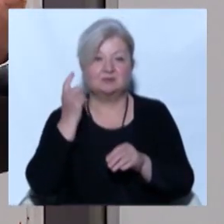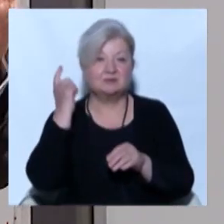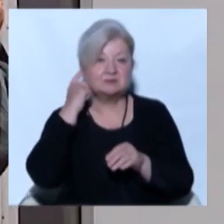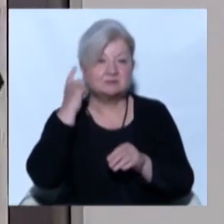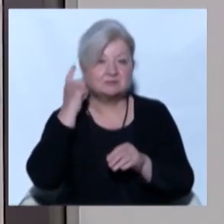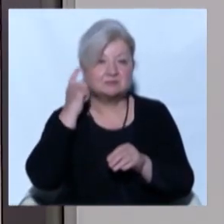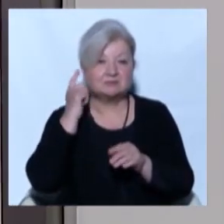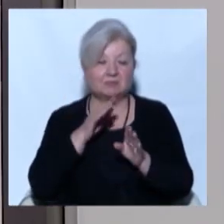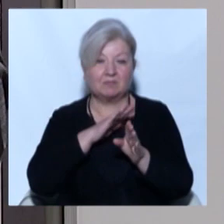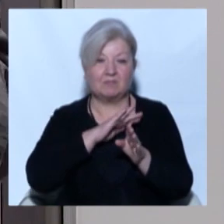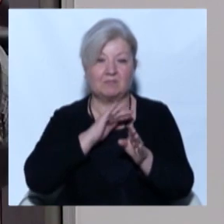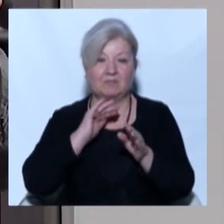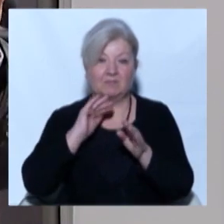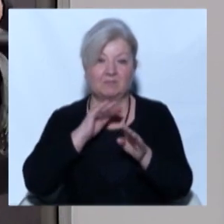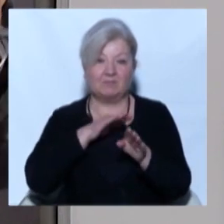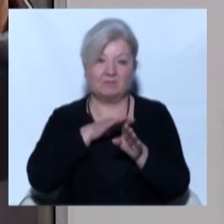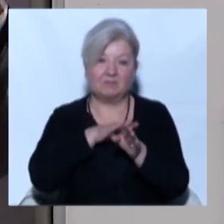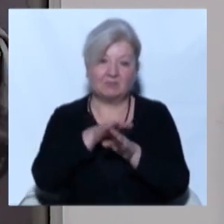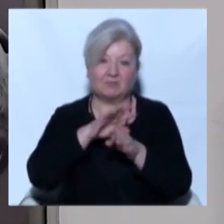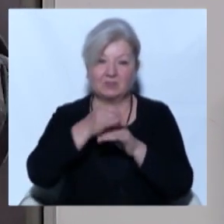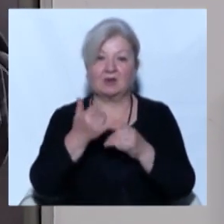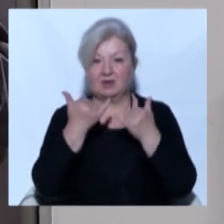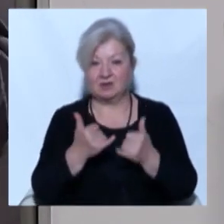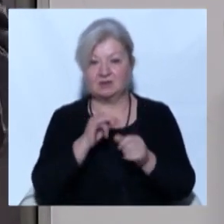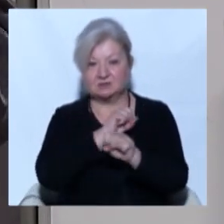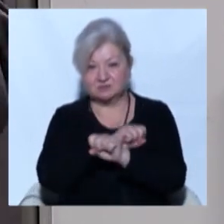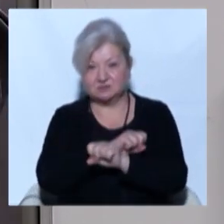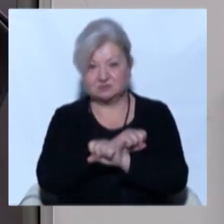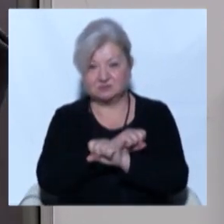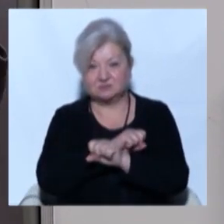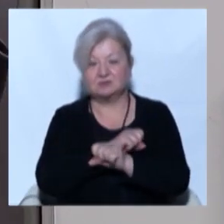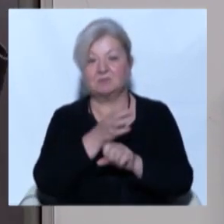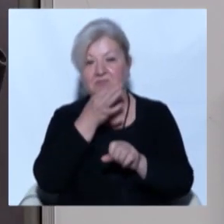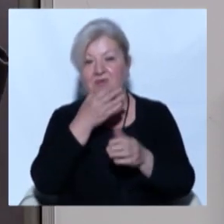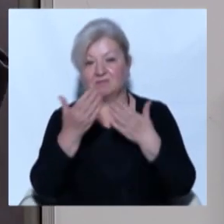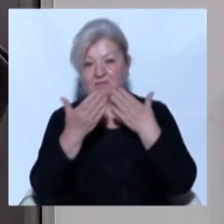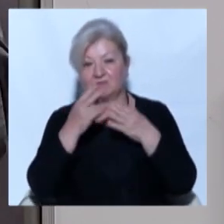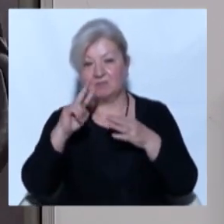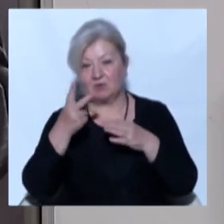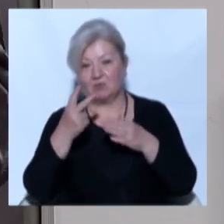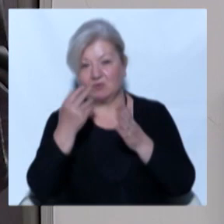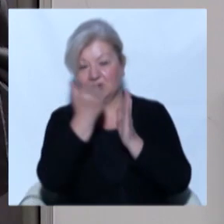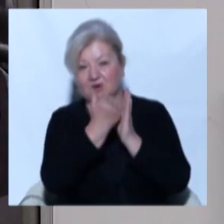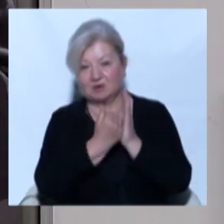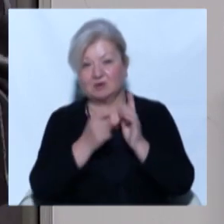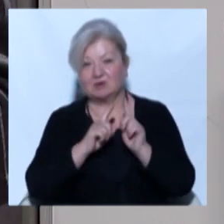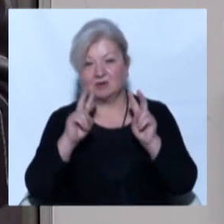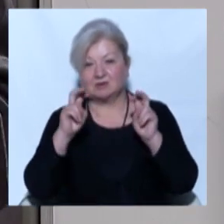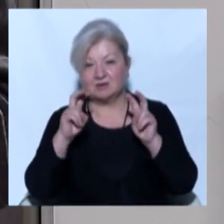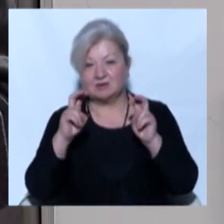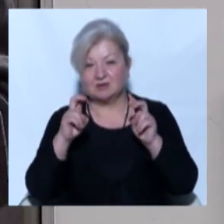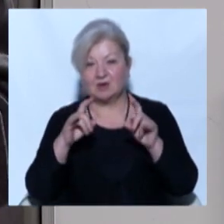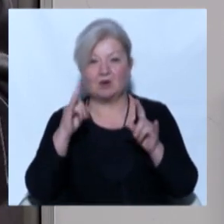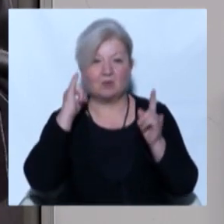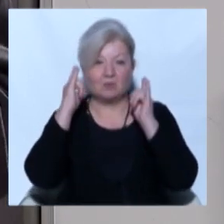ასე ვთქვათ, ჩვენი სმენადობა ფარავს, მაგრამ შევისვენოთ ახლა და ვისაუბროთ მეორე